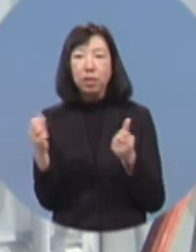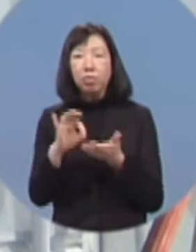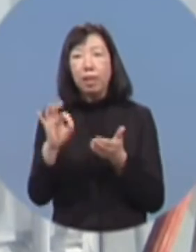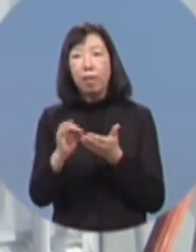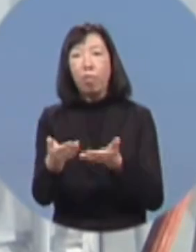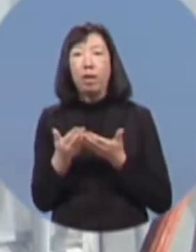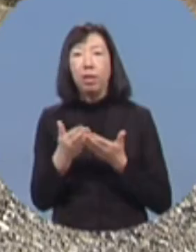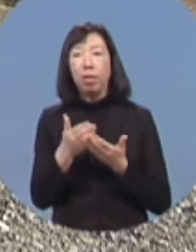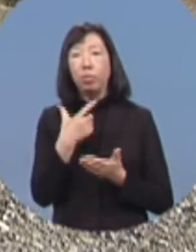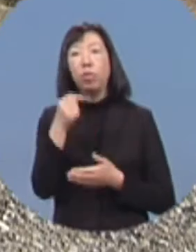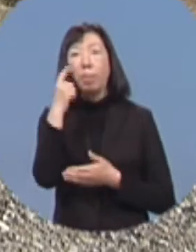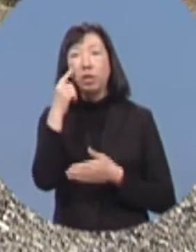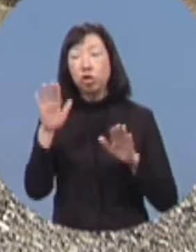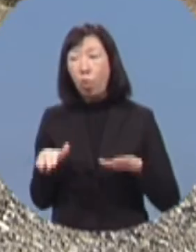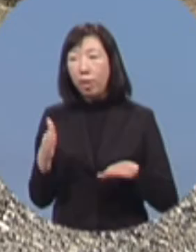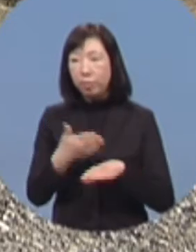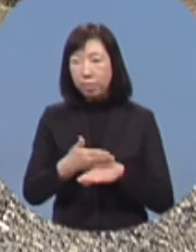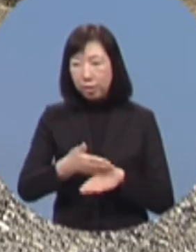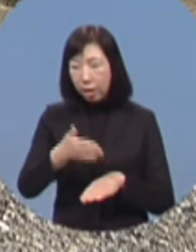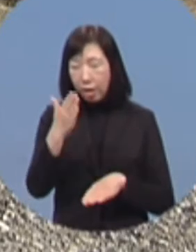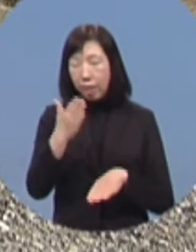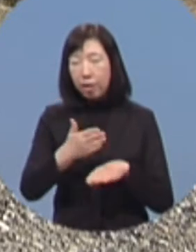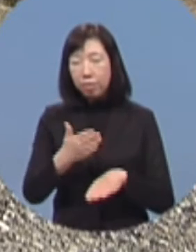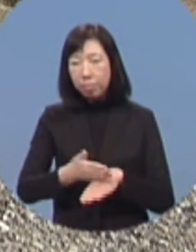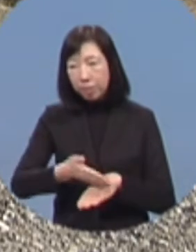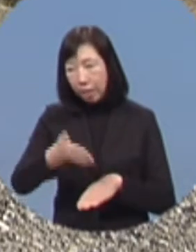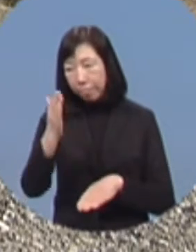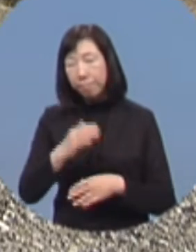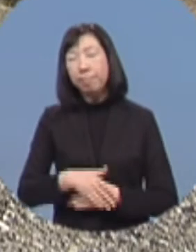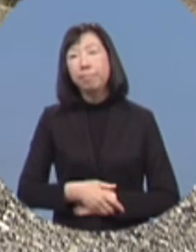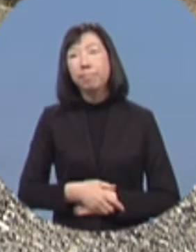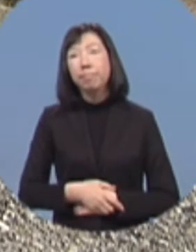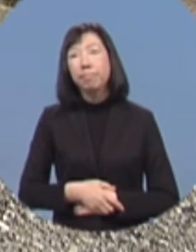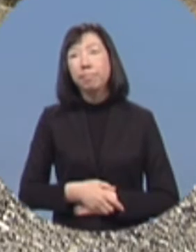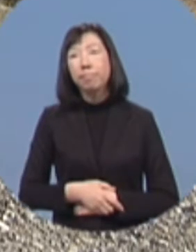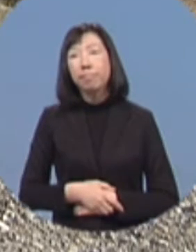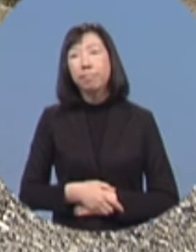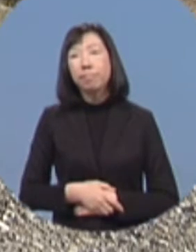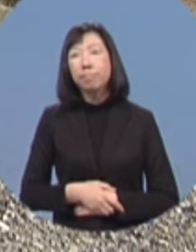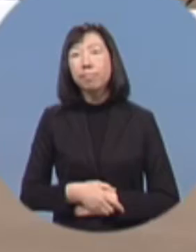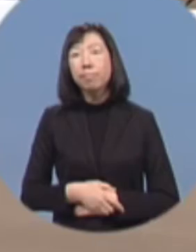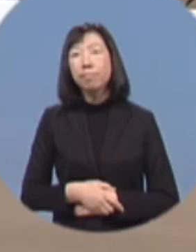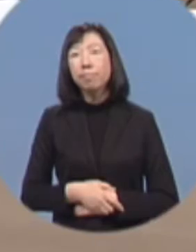らいたいと思っています。 池田さん、今日はありがとうございました。 ありがとうございました。